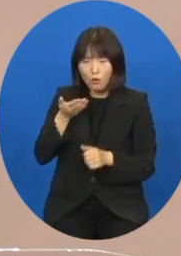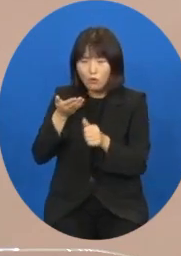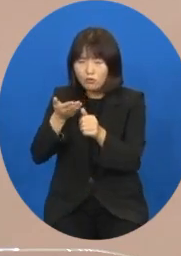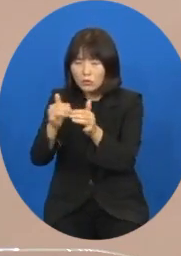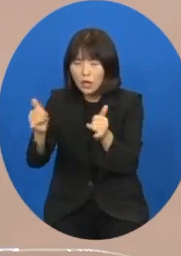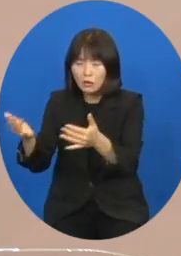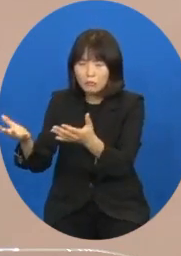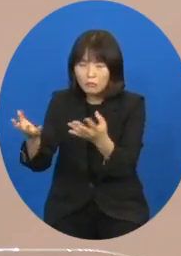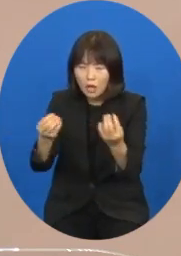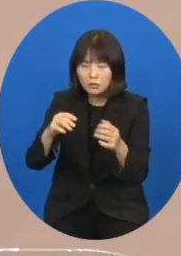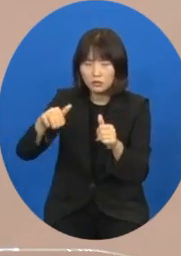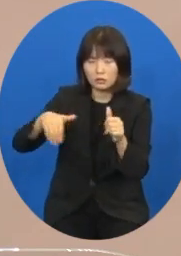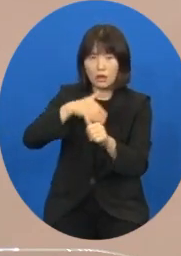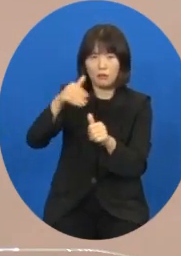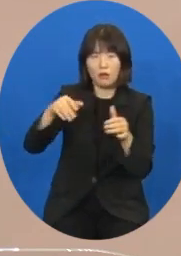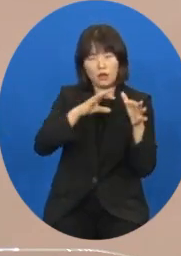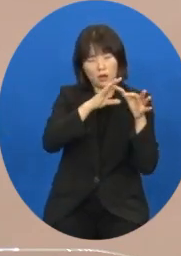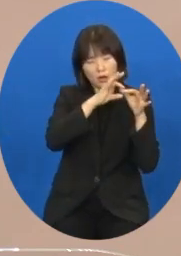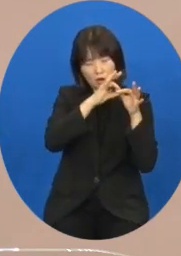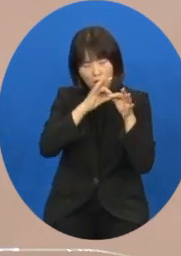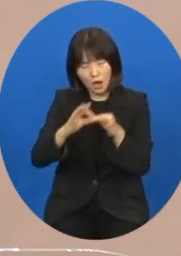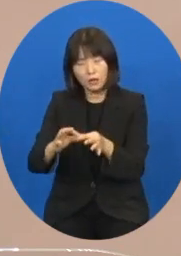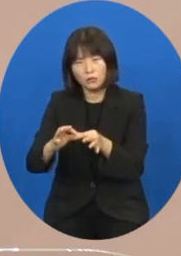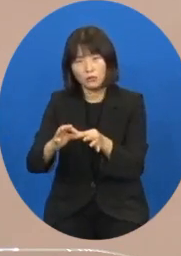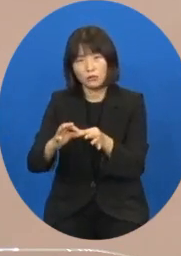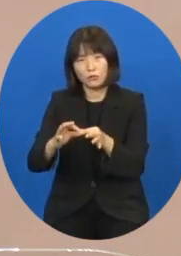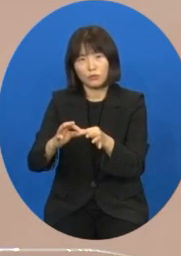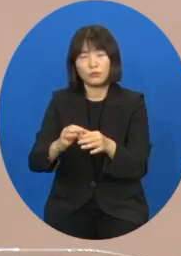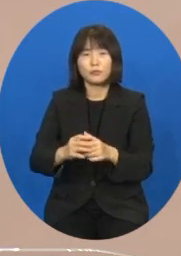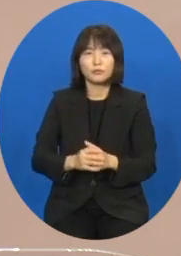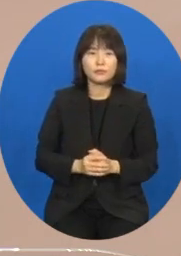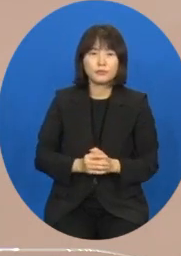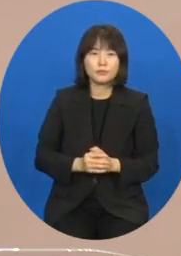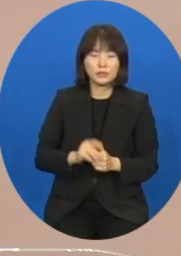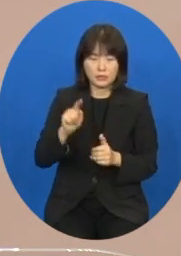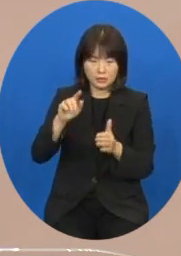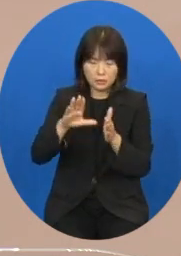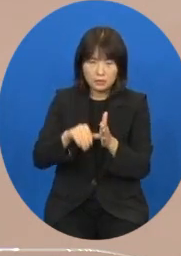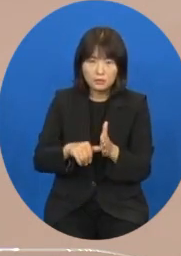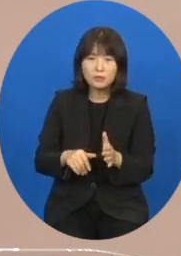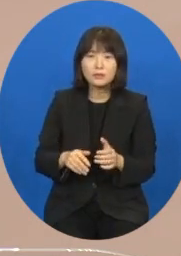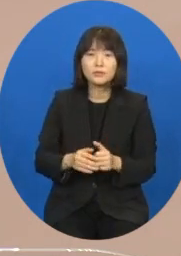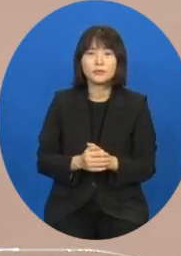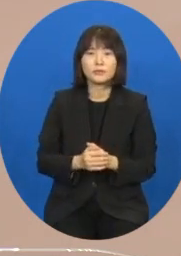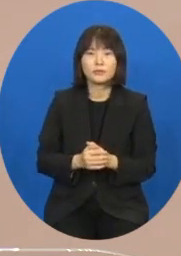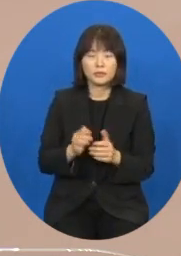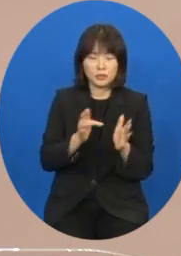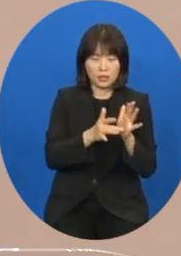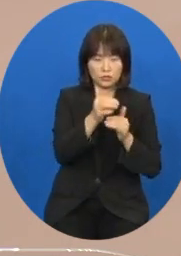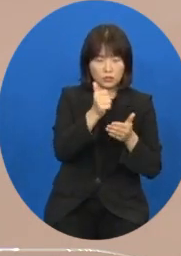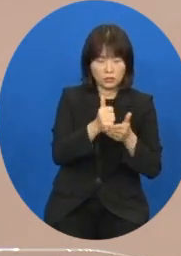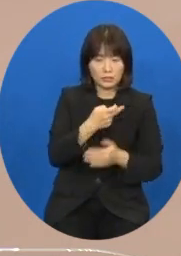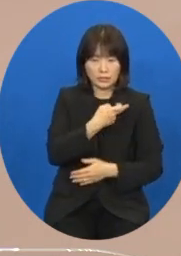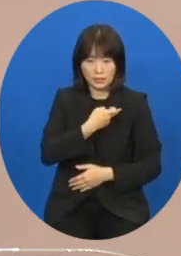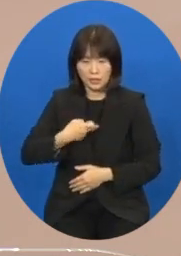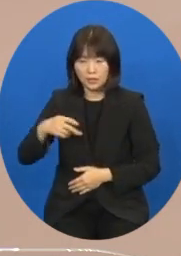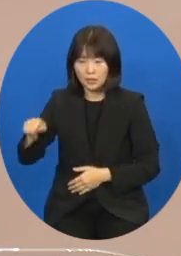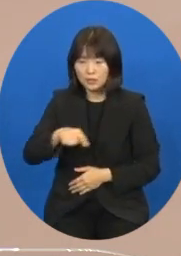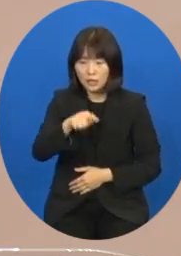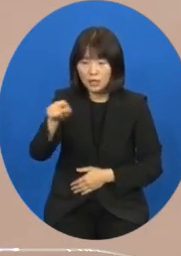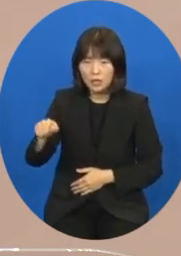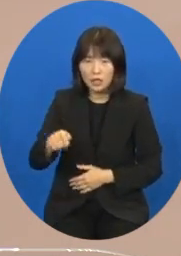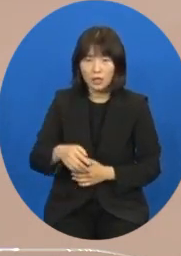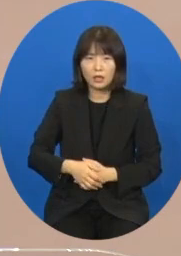많은 이런 상황이 계속 일어날 거라는 거예요. 그때 예수님은 제자들에게 잊을